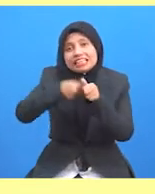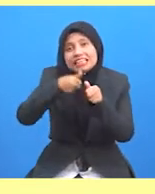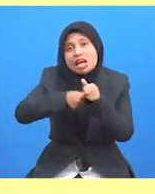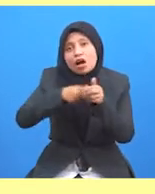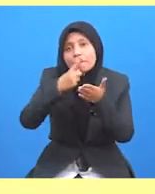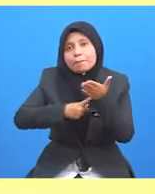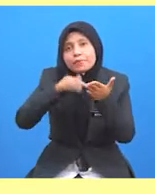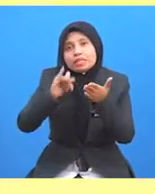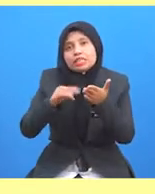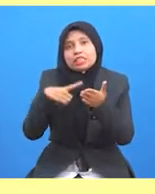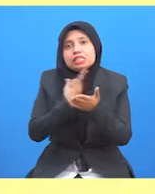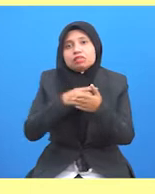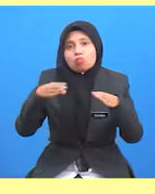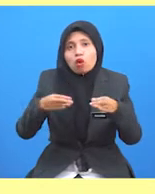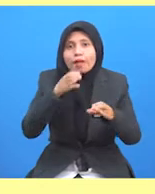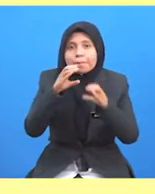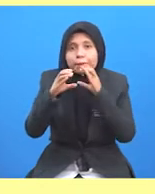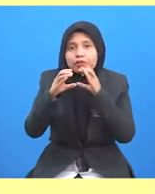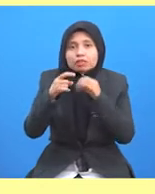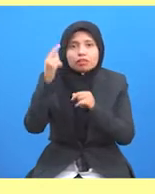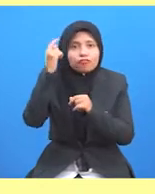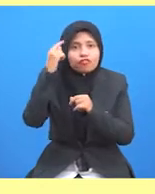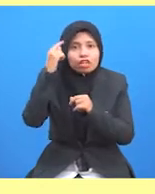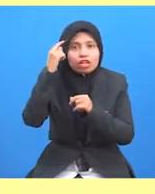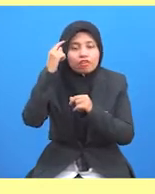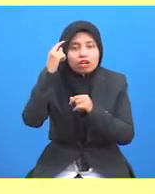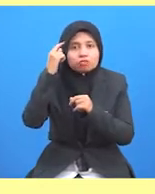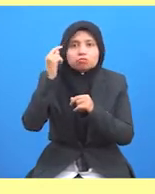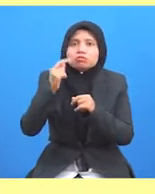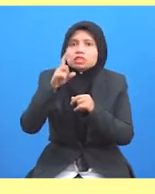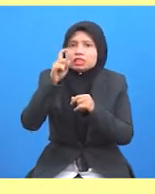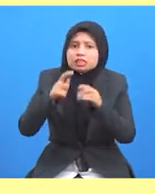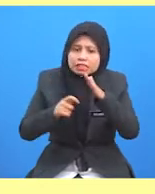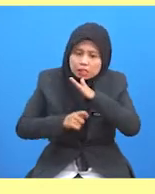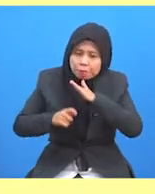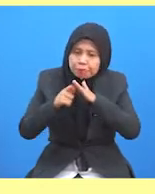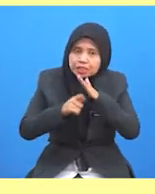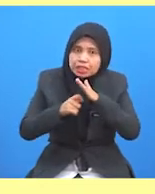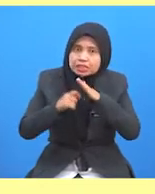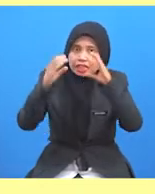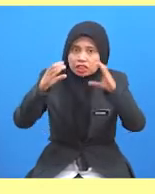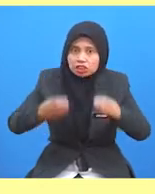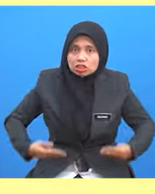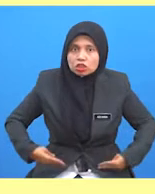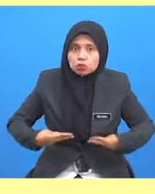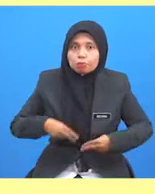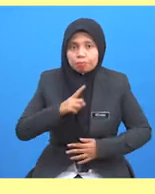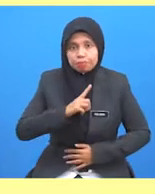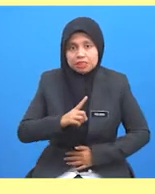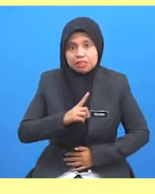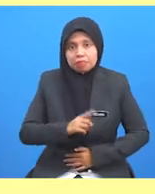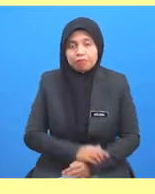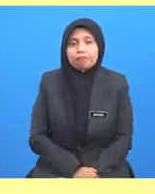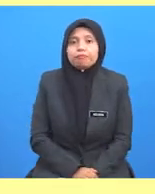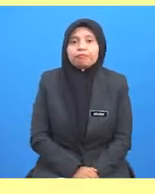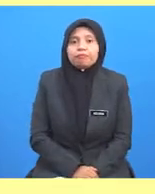Alhamdulillahilladzi ahyana ba'dama amatana wa ilaihin nusyur. Segala puji bagi